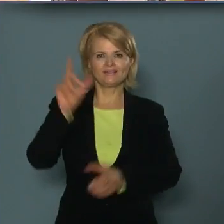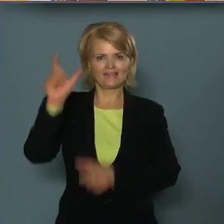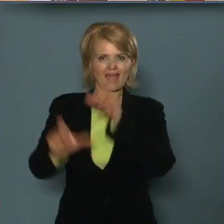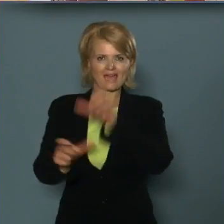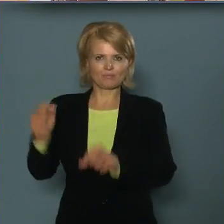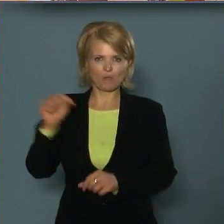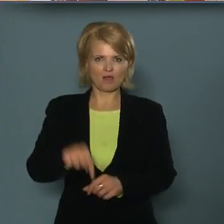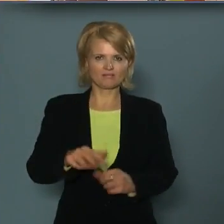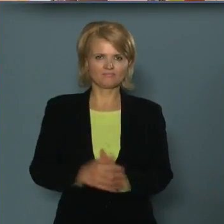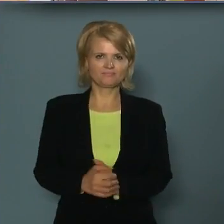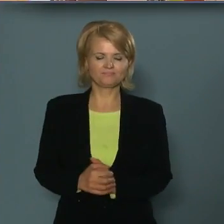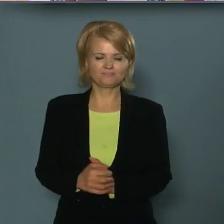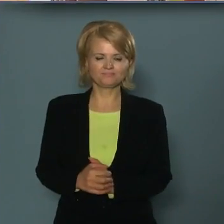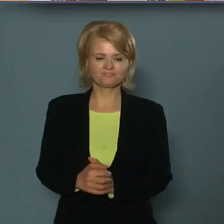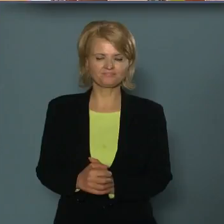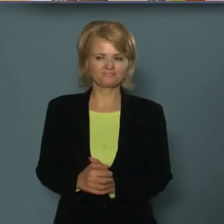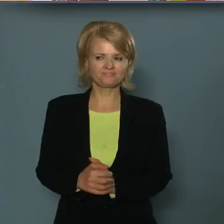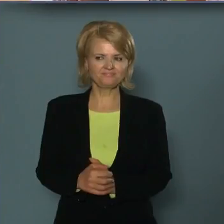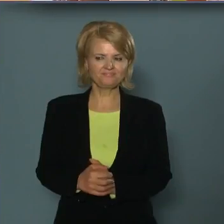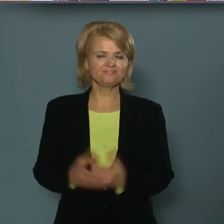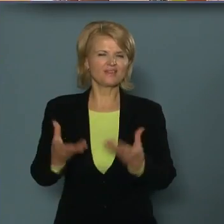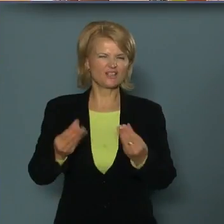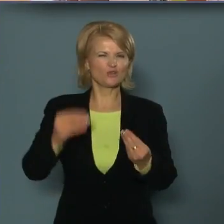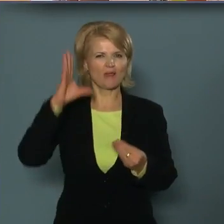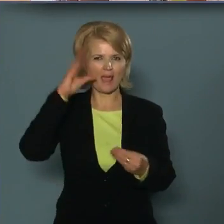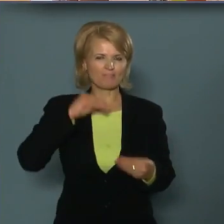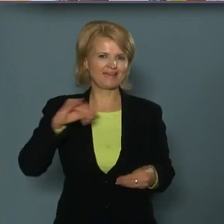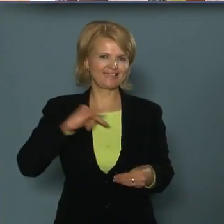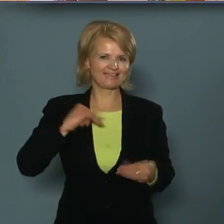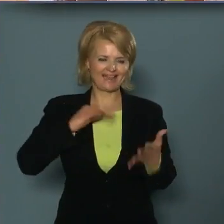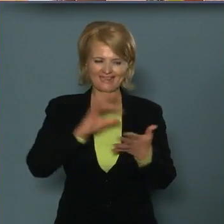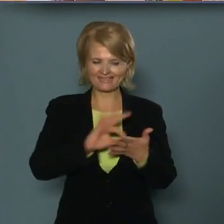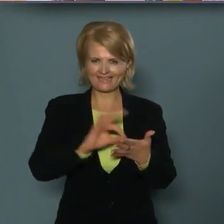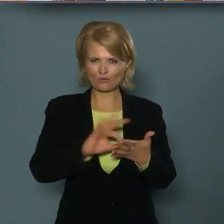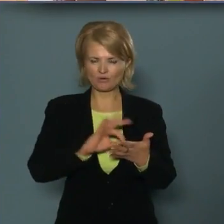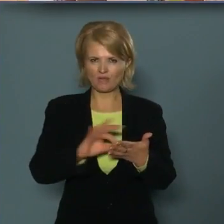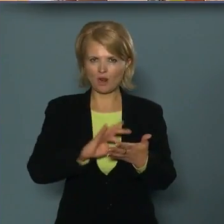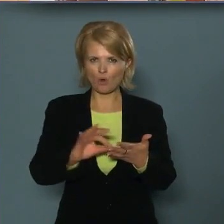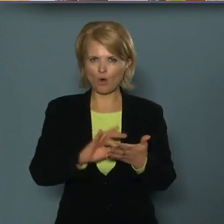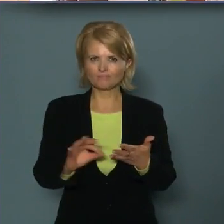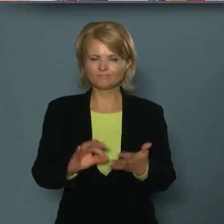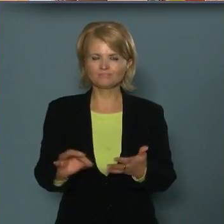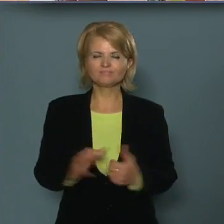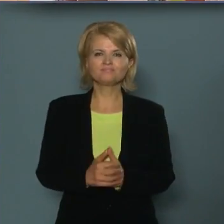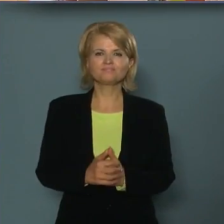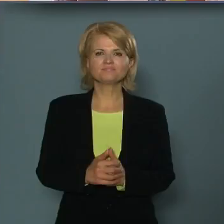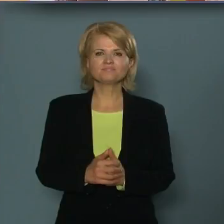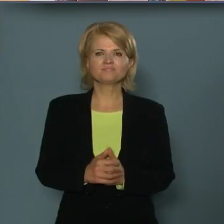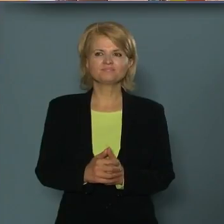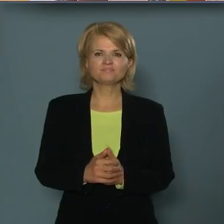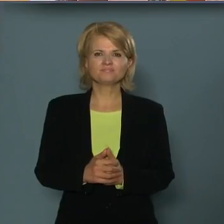úgy látszik, hogy sok mindenkit érdekelt az irodalom, olyanokat is,